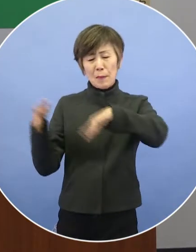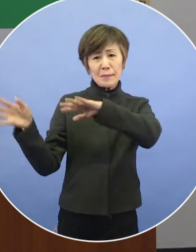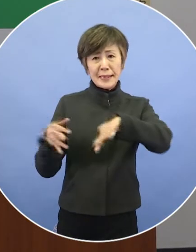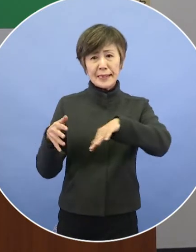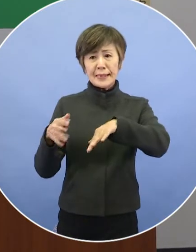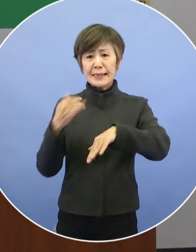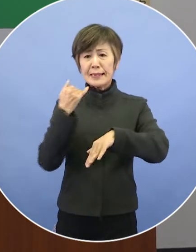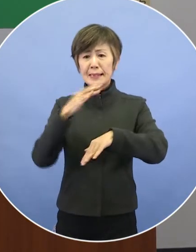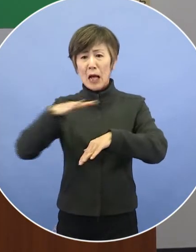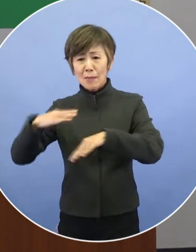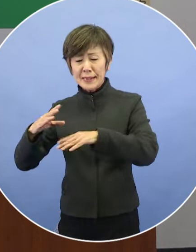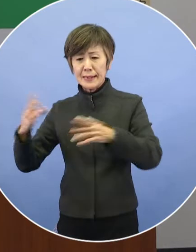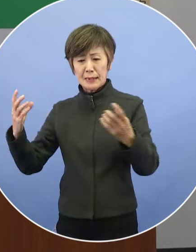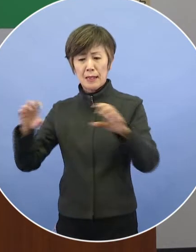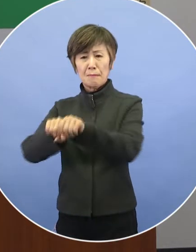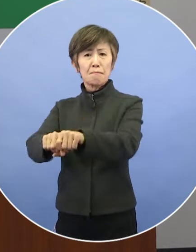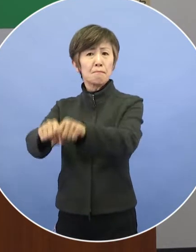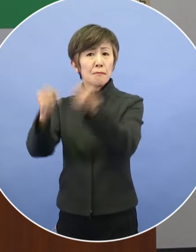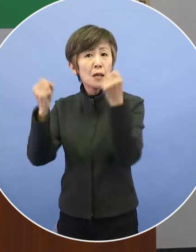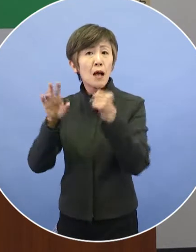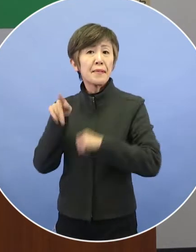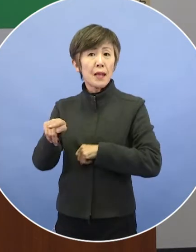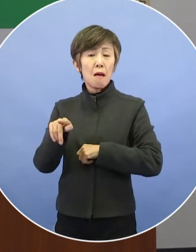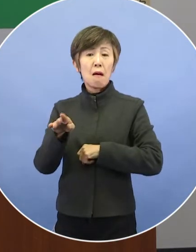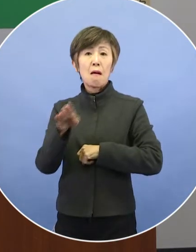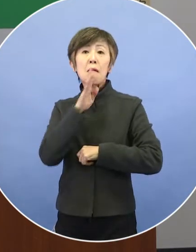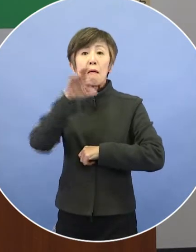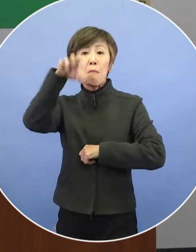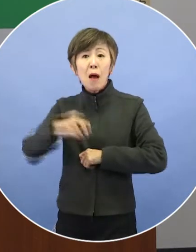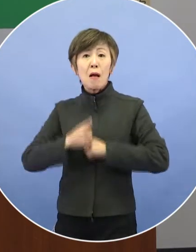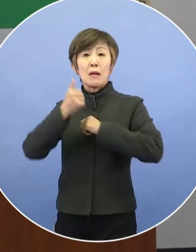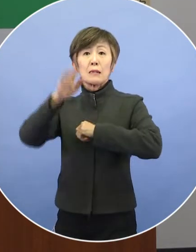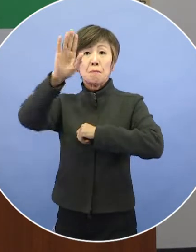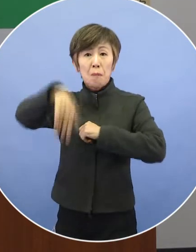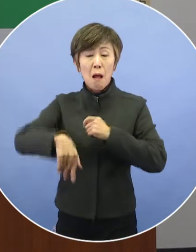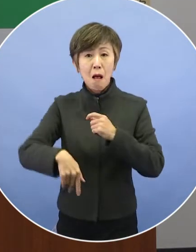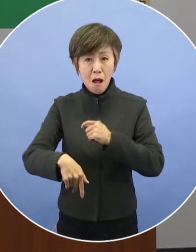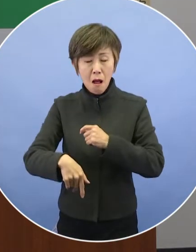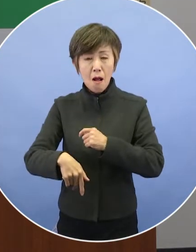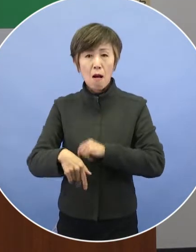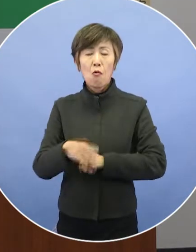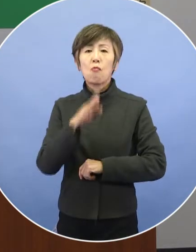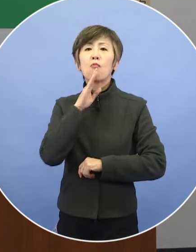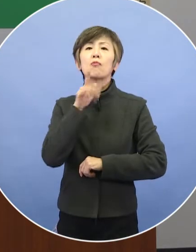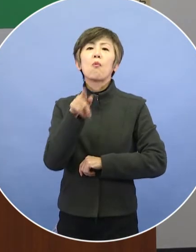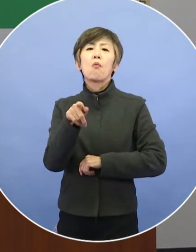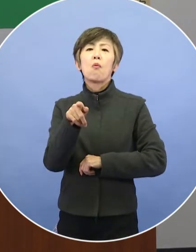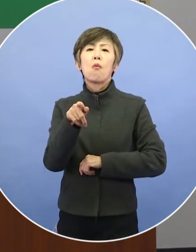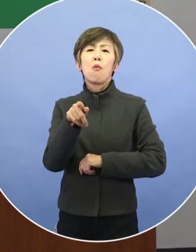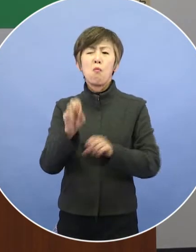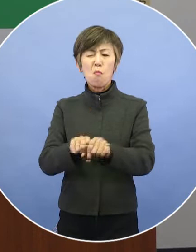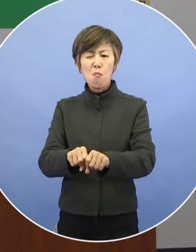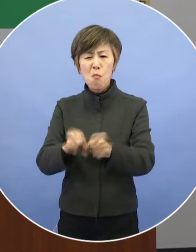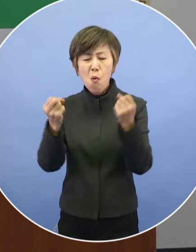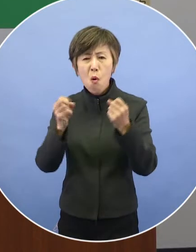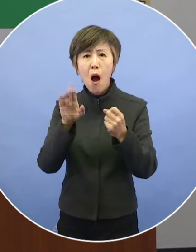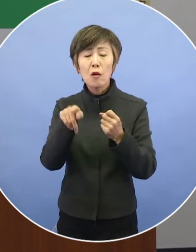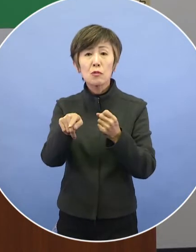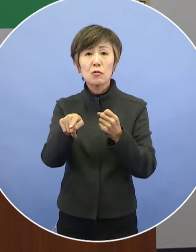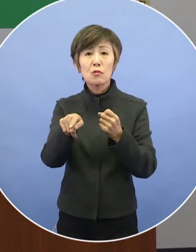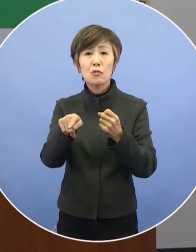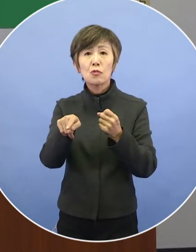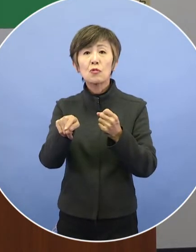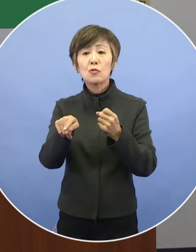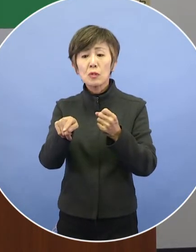いう報道もされていたわけでございます私も見に行ってまいりました大変あの大きくですね壊れていて